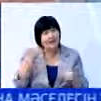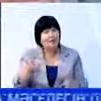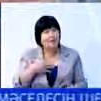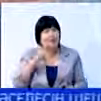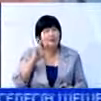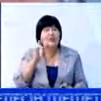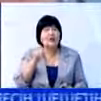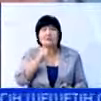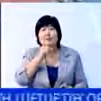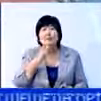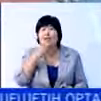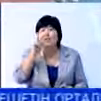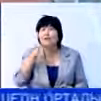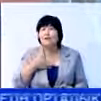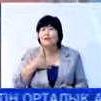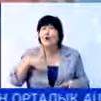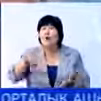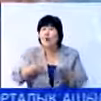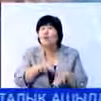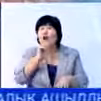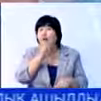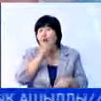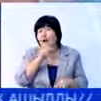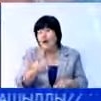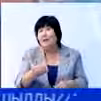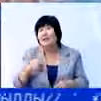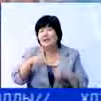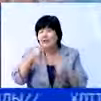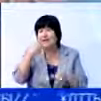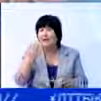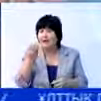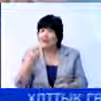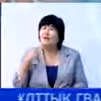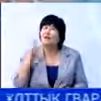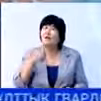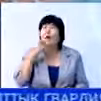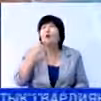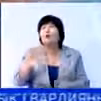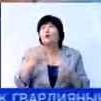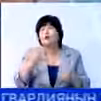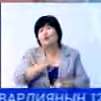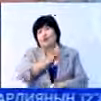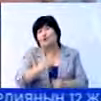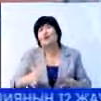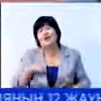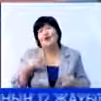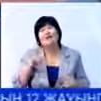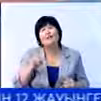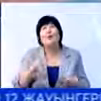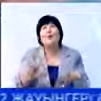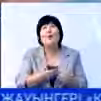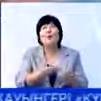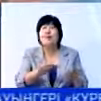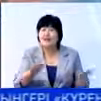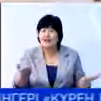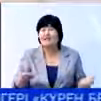Қорқыт бабаны жақсы білеміз, біздің ортақ бабамыз. Келесі жылы қайтадан келеміз деген ойдамыз, мұнан да күшті дайындалып келеміз.